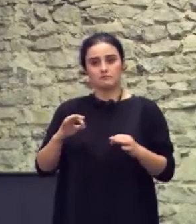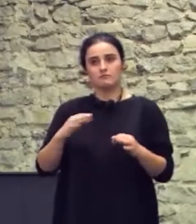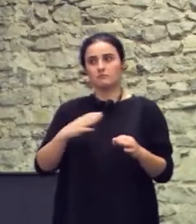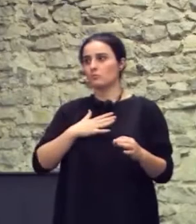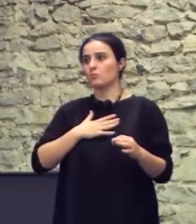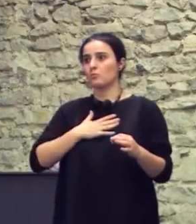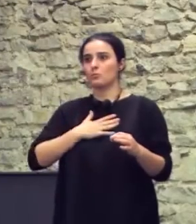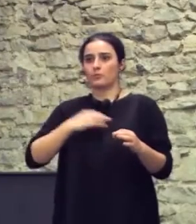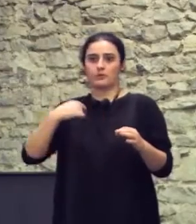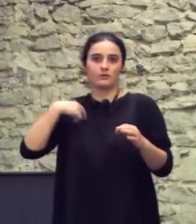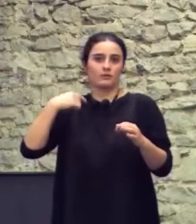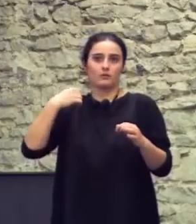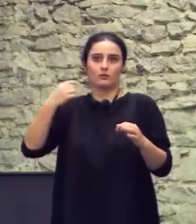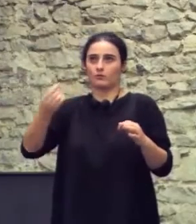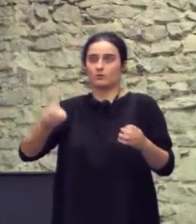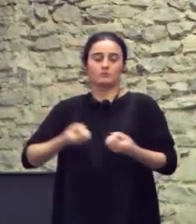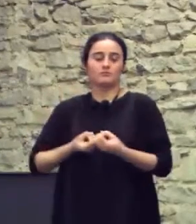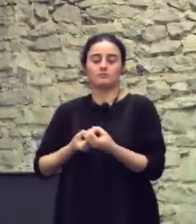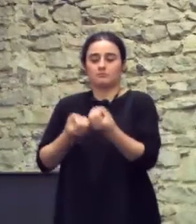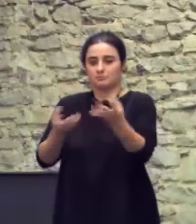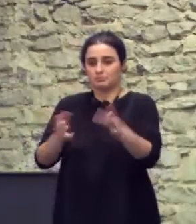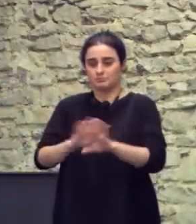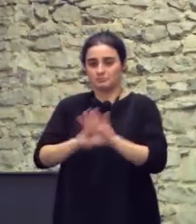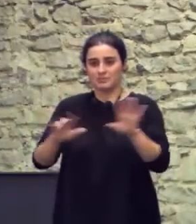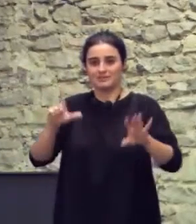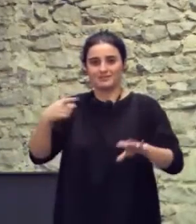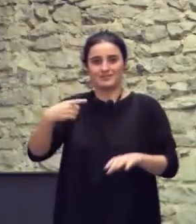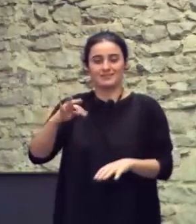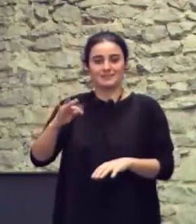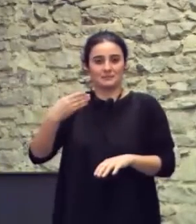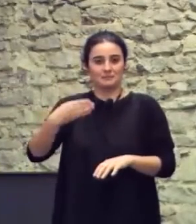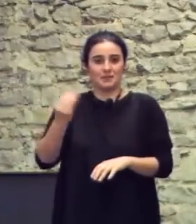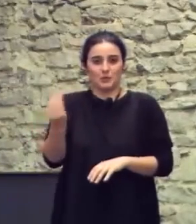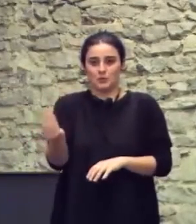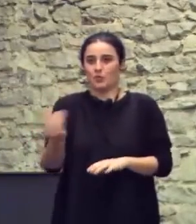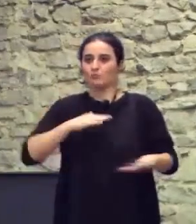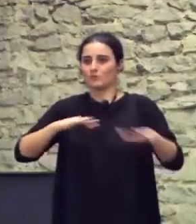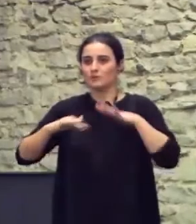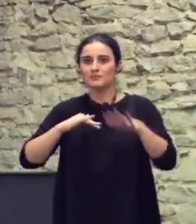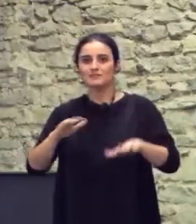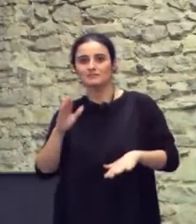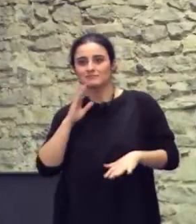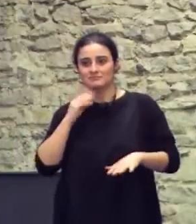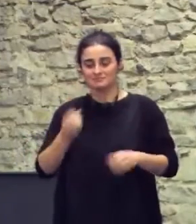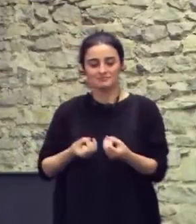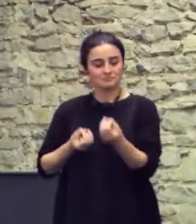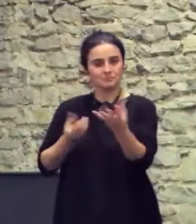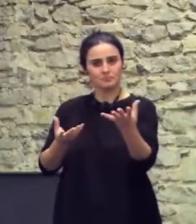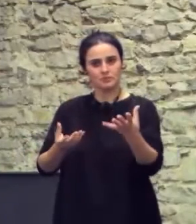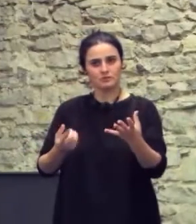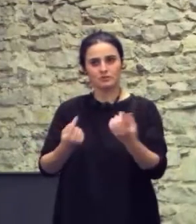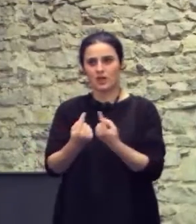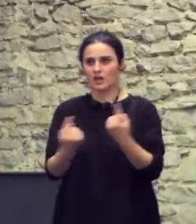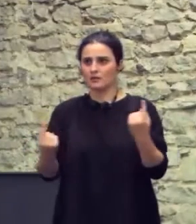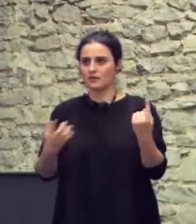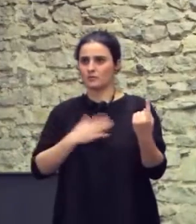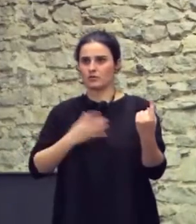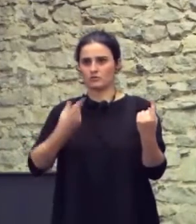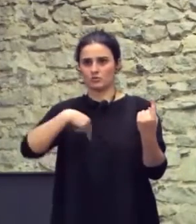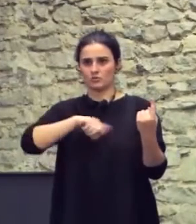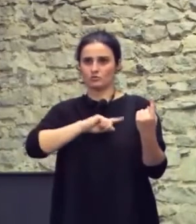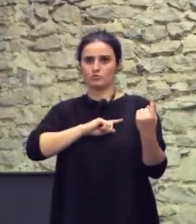igual botatzen dut horra irera, LGTBIQ mugimenduaren zakore bai, uste dut kasu askutan, rebajak egin